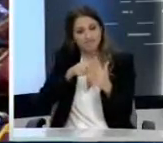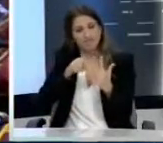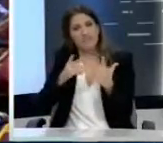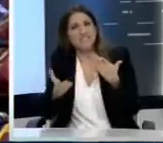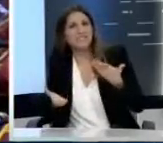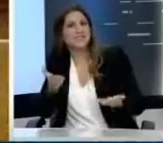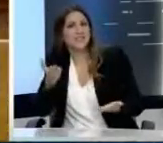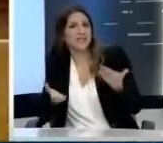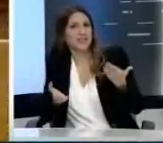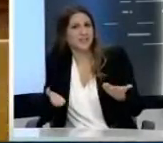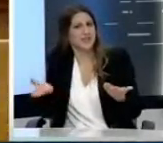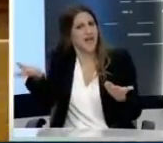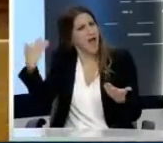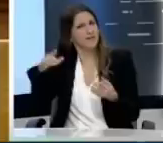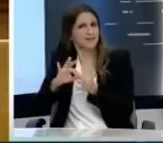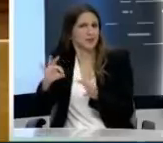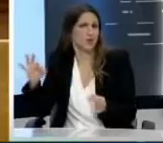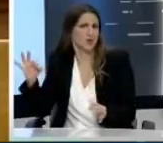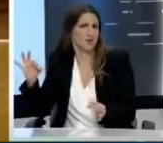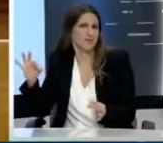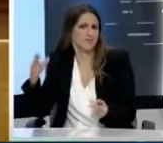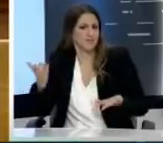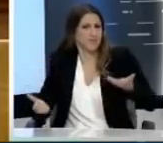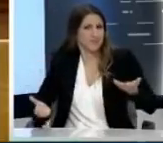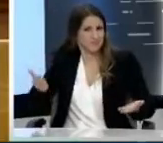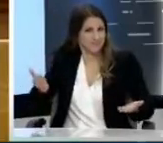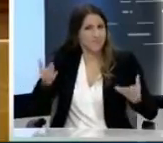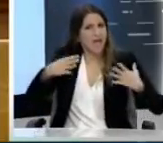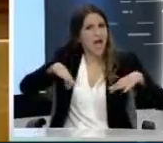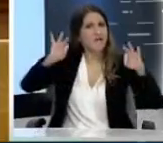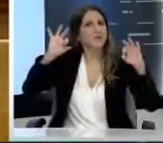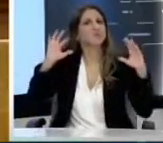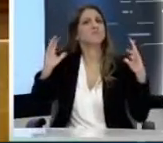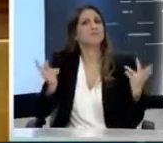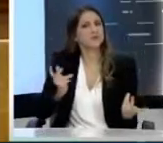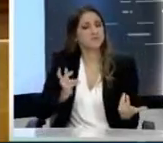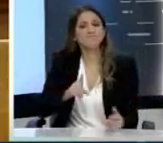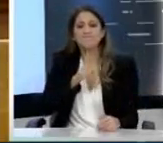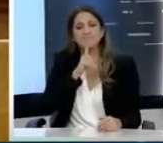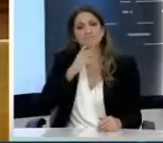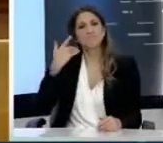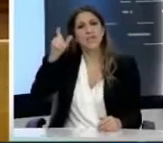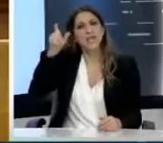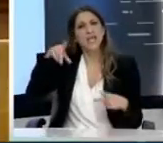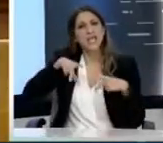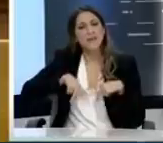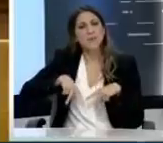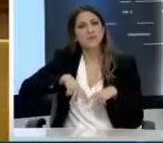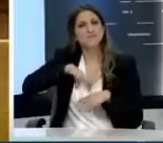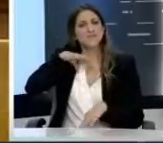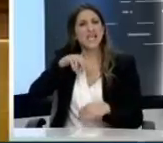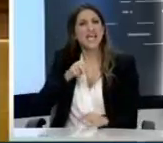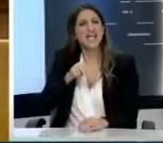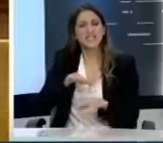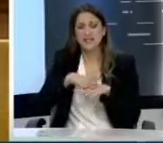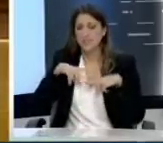συγκρίνω με άλλα αφηγήματα. Αρχίζω με κάτι που είπε ο Νίκος ο